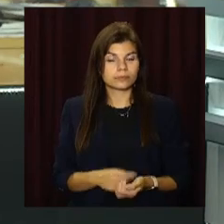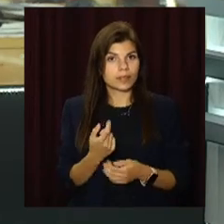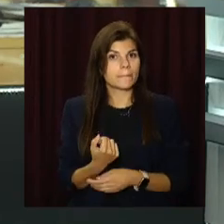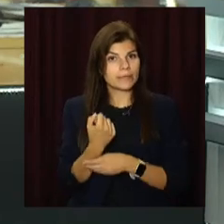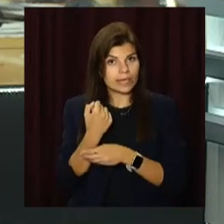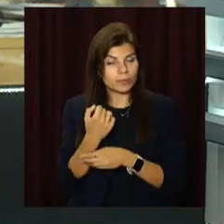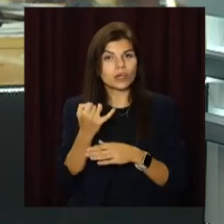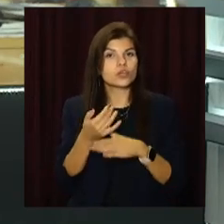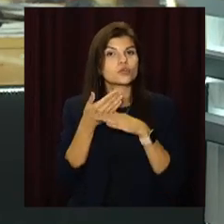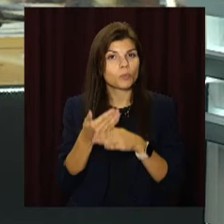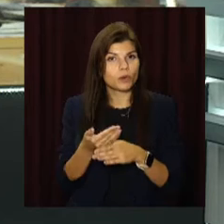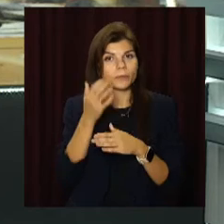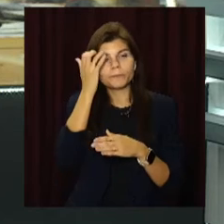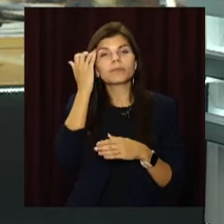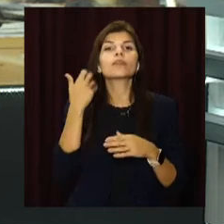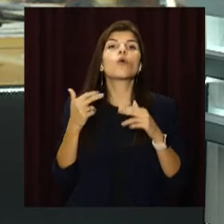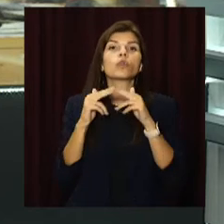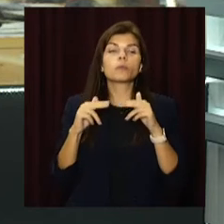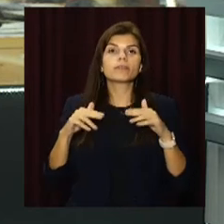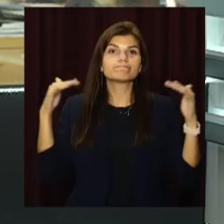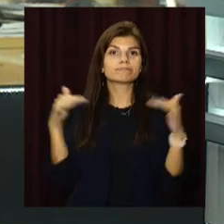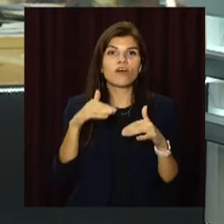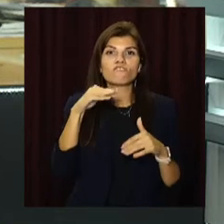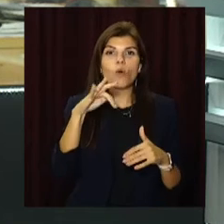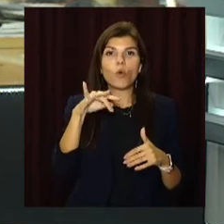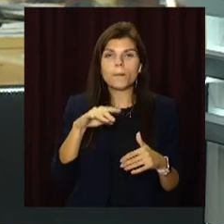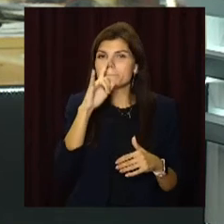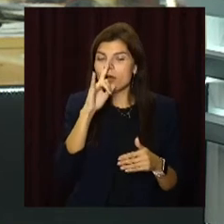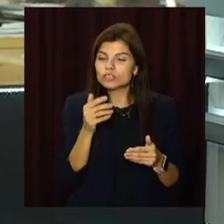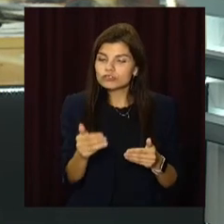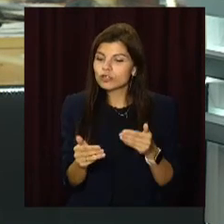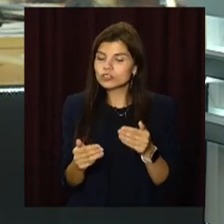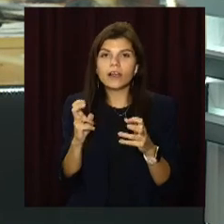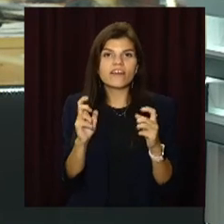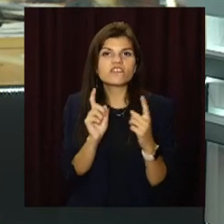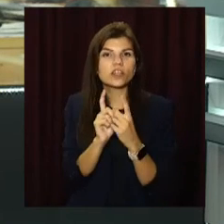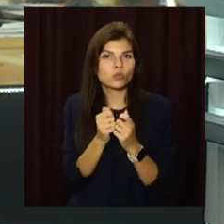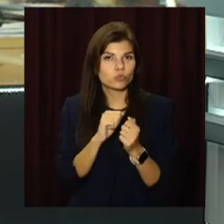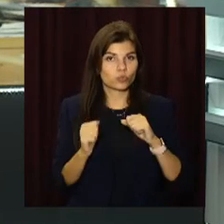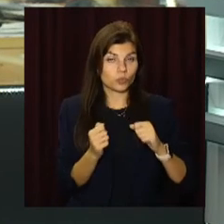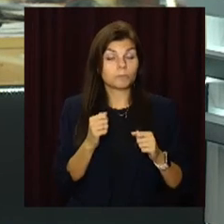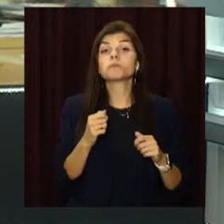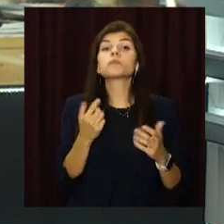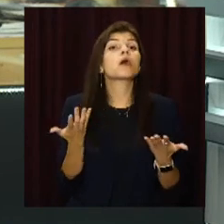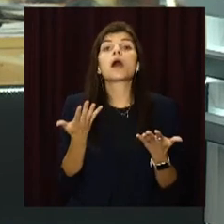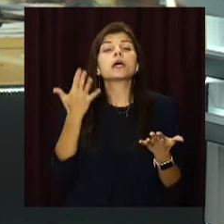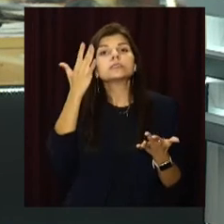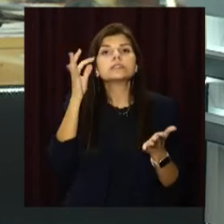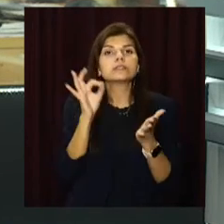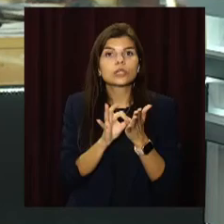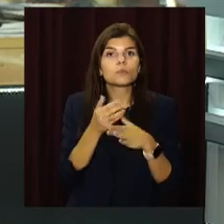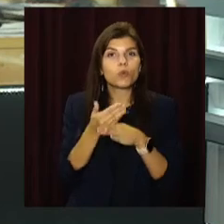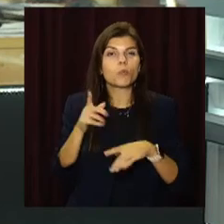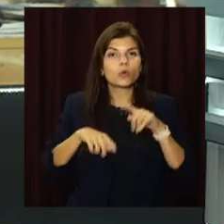Підтримати та допомогти. У Дніпрі відбувся форум «Маленькими кроками на зустріч один до одного». Головна мета – об'єднати та